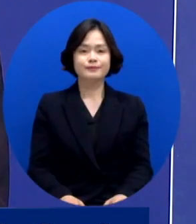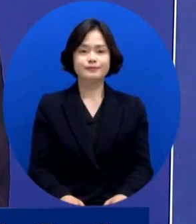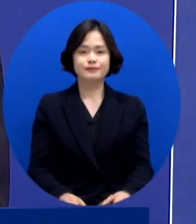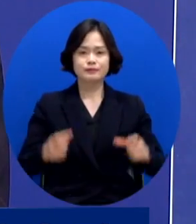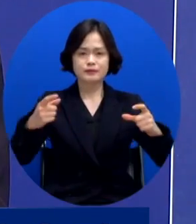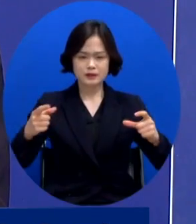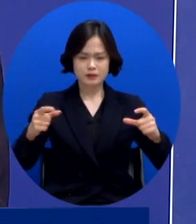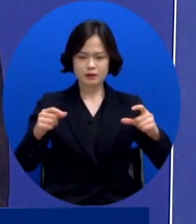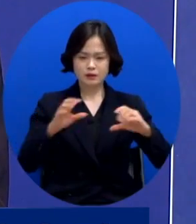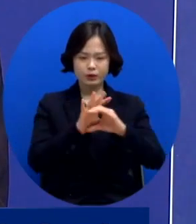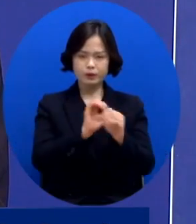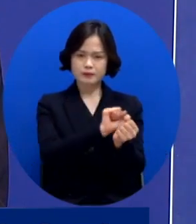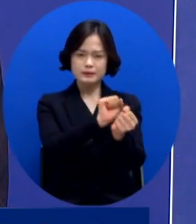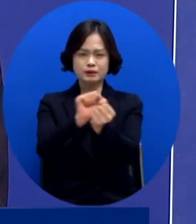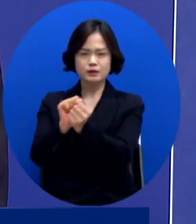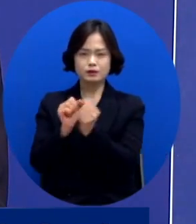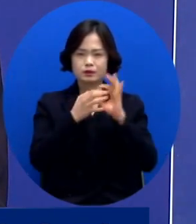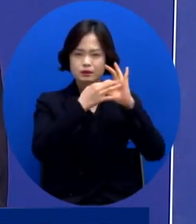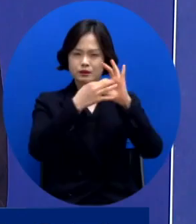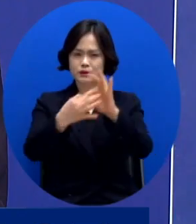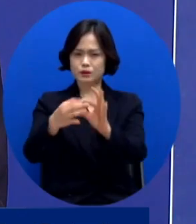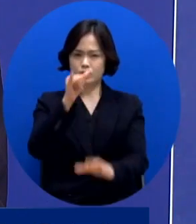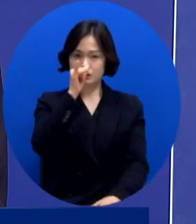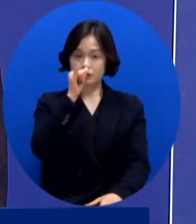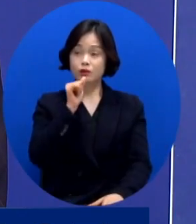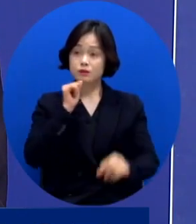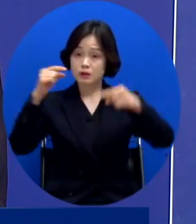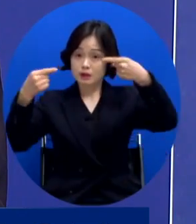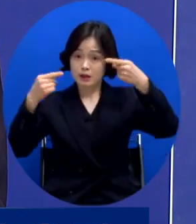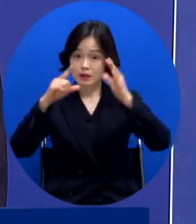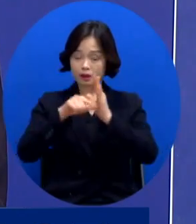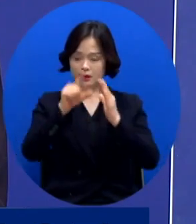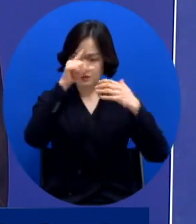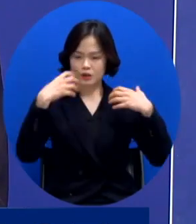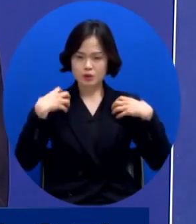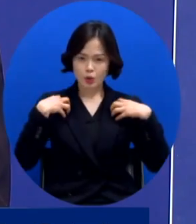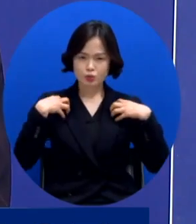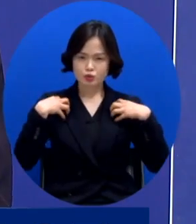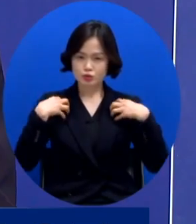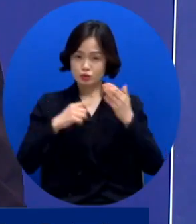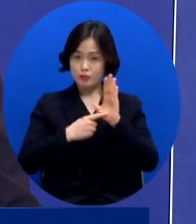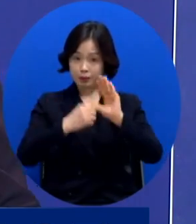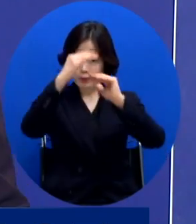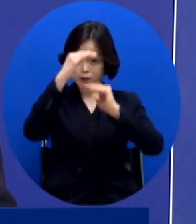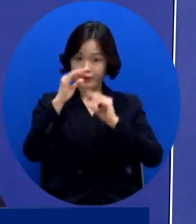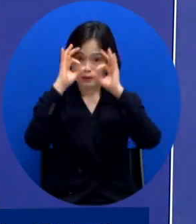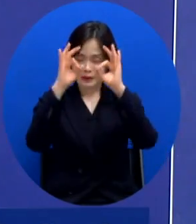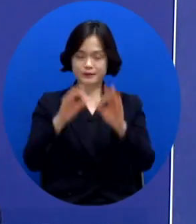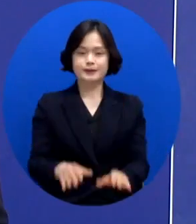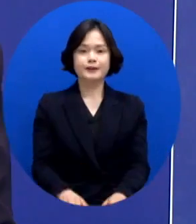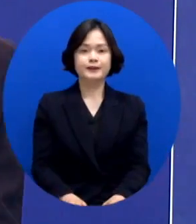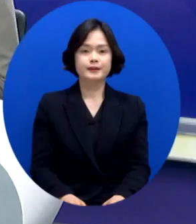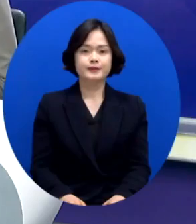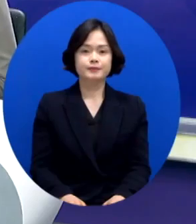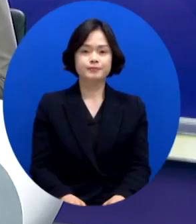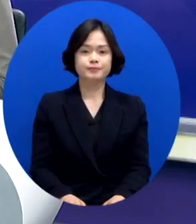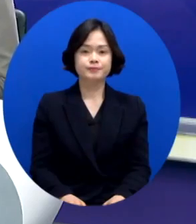감염이 계속되고 있는 가운데 설 명절을 앞두고 방역당국이 긴장하고 있는데요. 장현숙 기자와 함께 이야기 나눠보겠습니다.